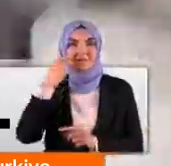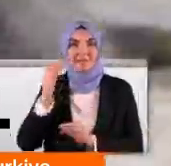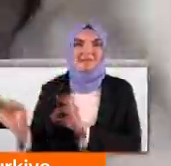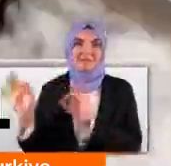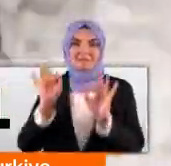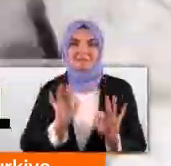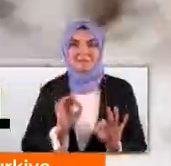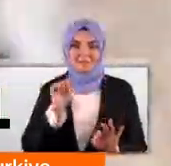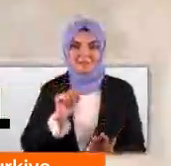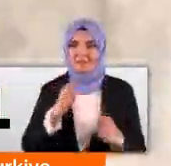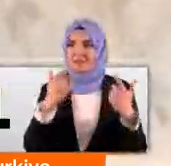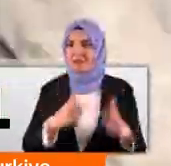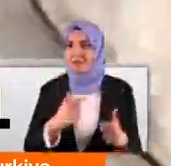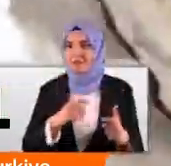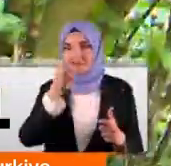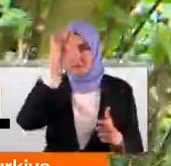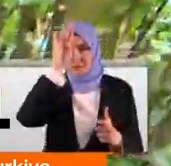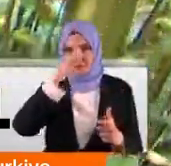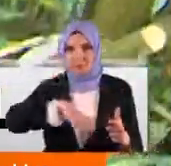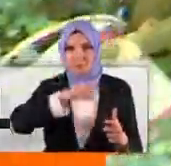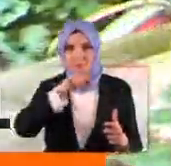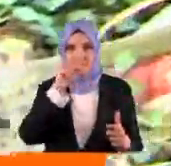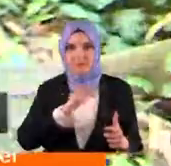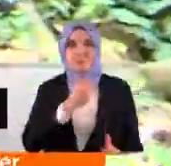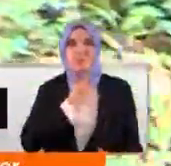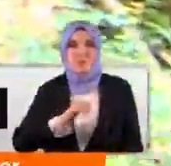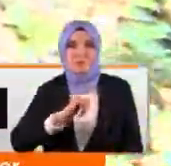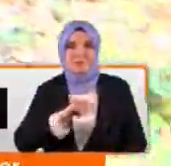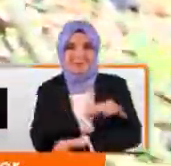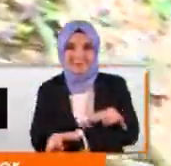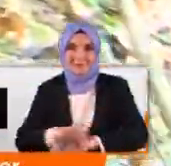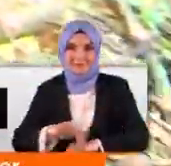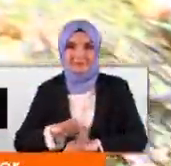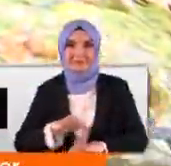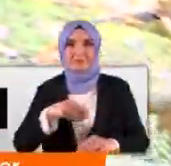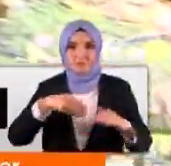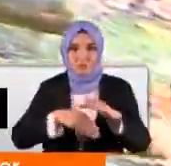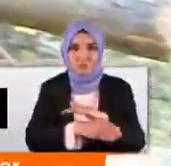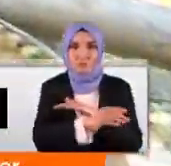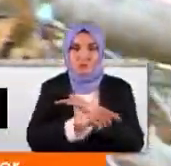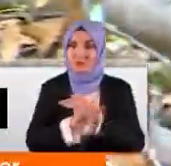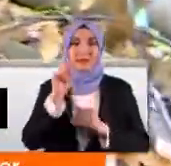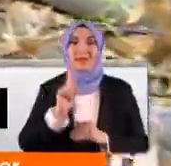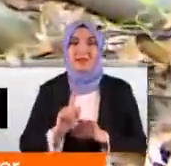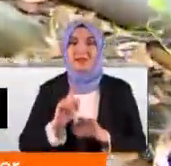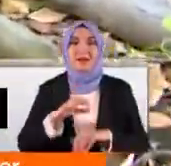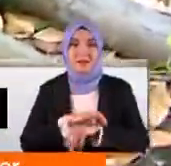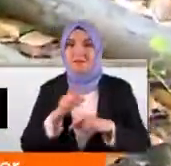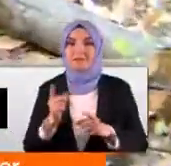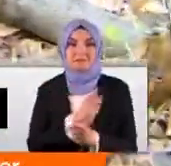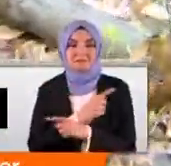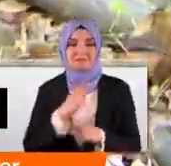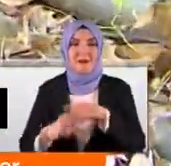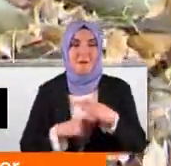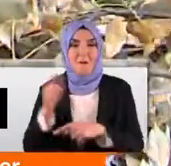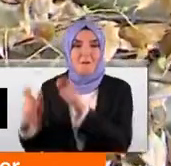tam göbeğinde. Boğaz'ın kıyısındaki tünelleri önce defineciler buldu. Aylarca yapılan kazılardan kimsenin haberi olmadı. Öyle